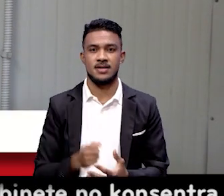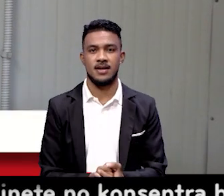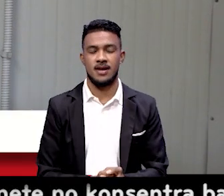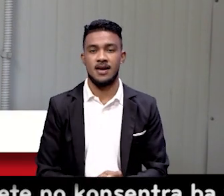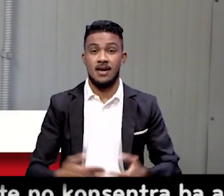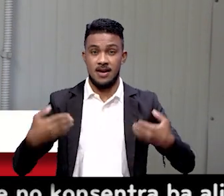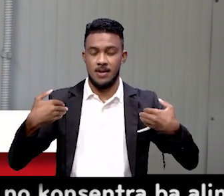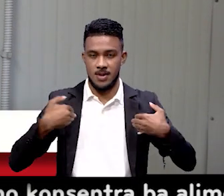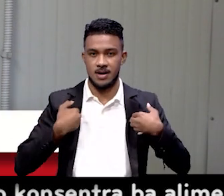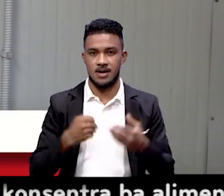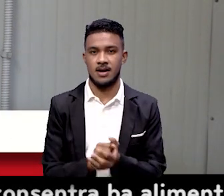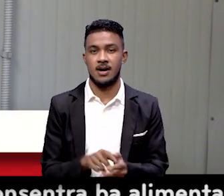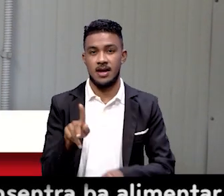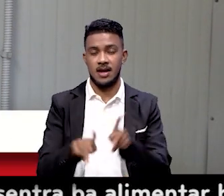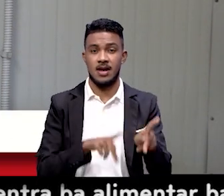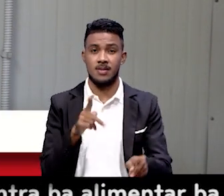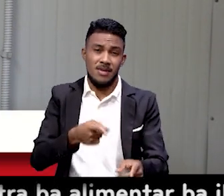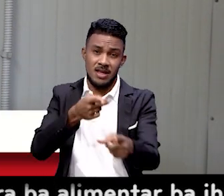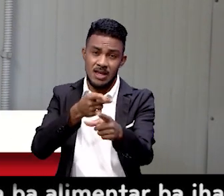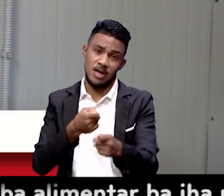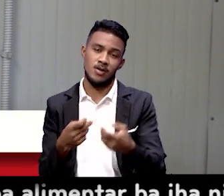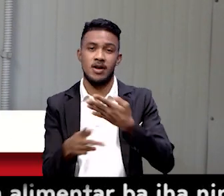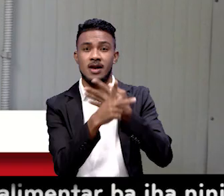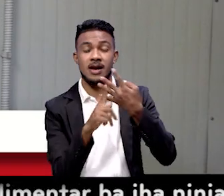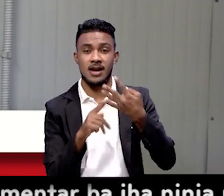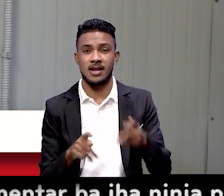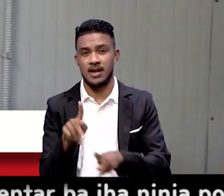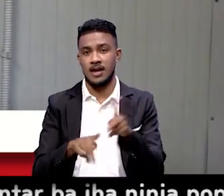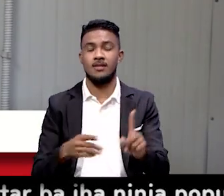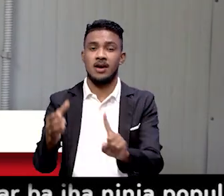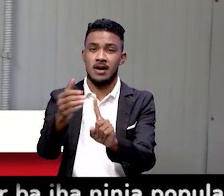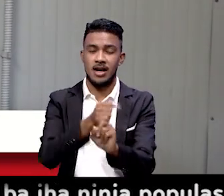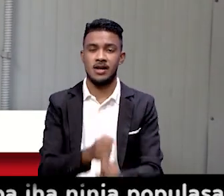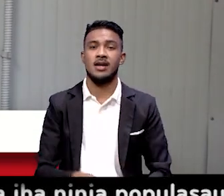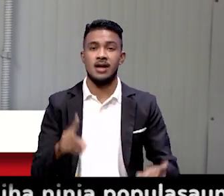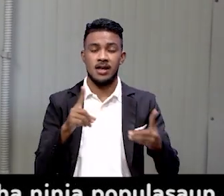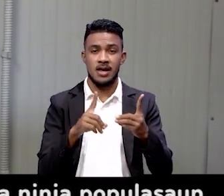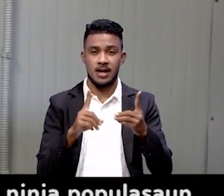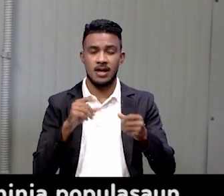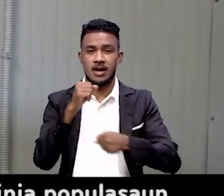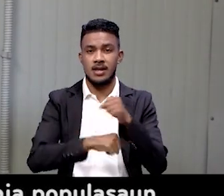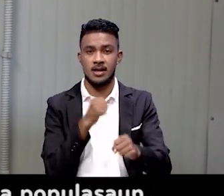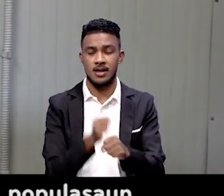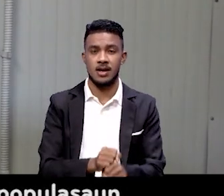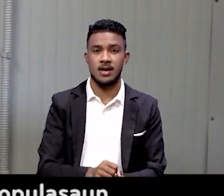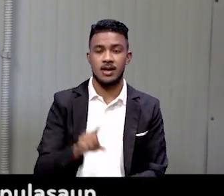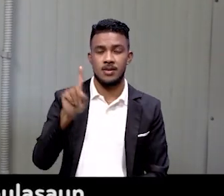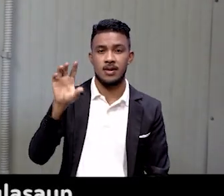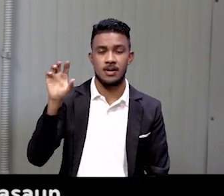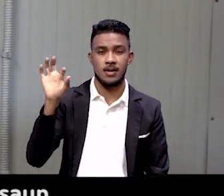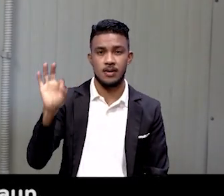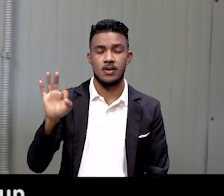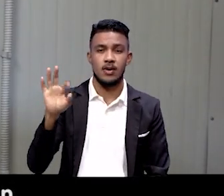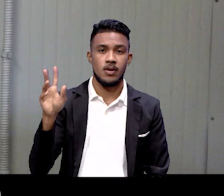maka ema tiru ni akane ke maka iha uitan ta patur ne. Iha uitan ta patur mo ni tumbai. E